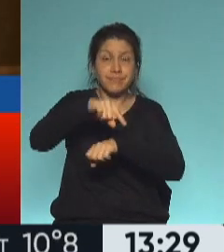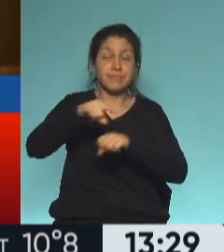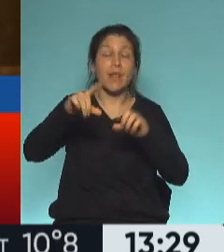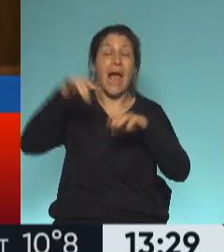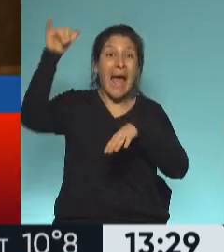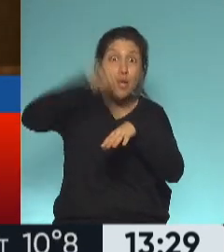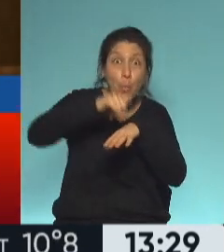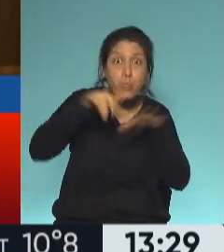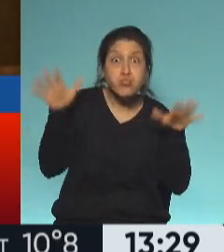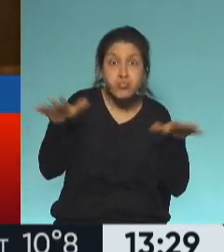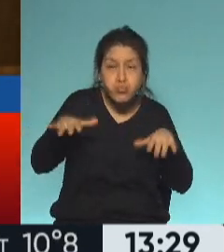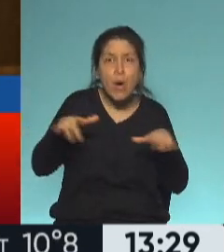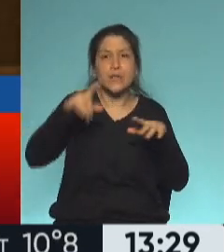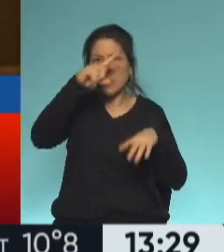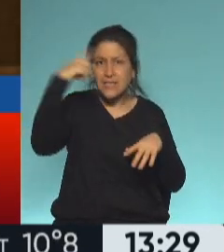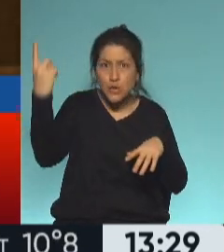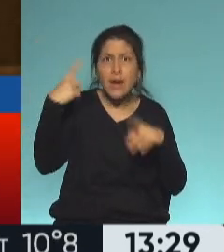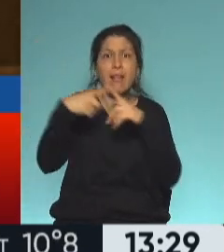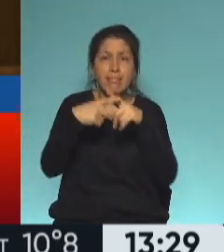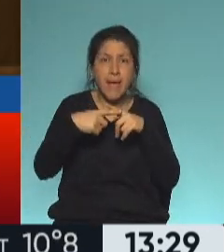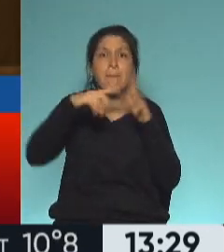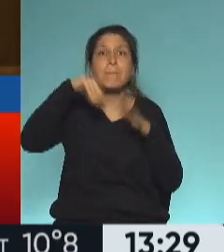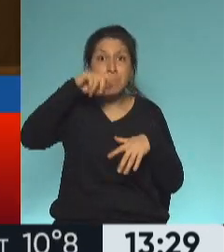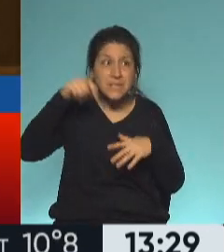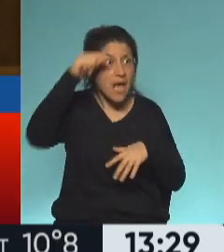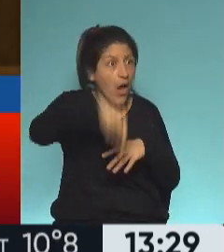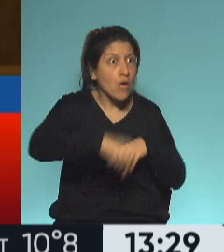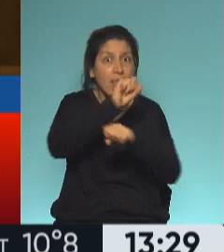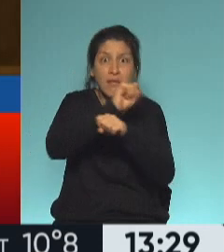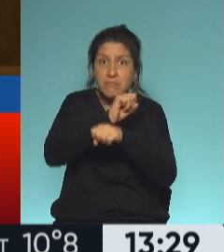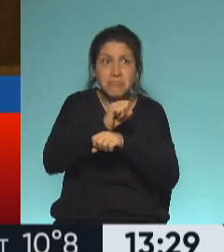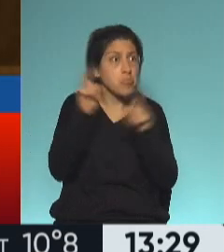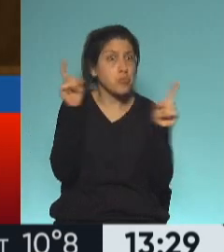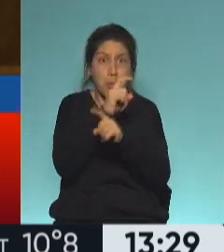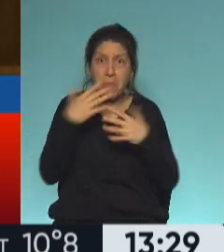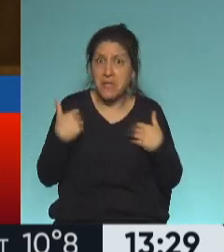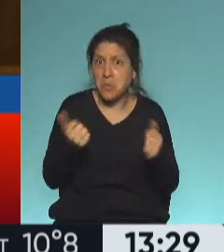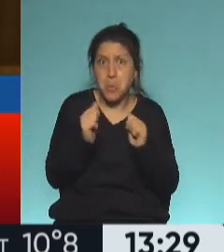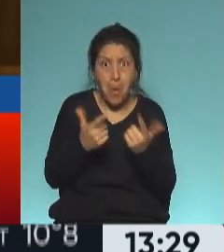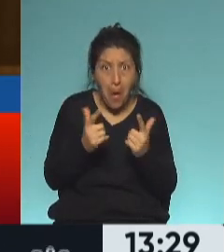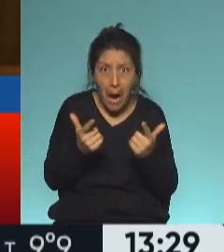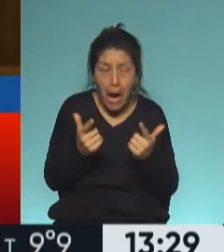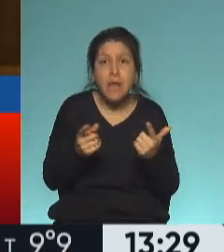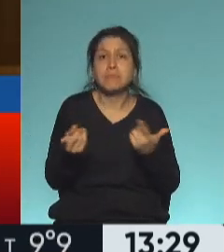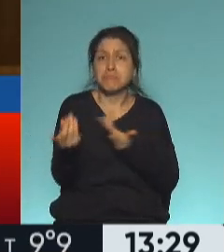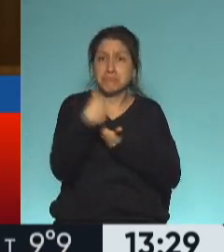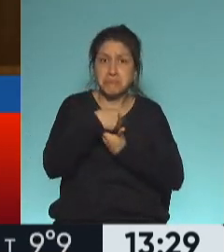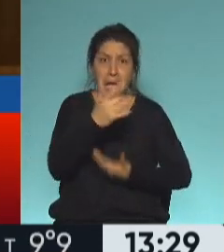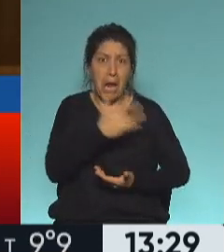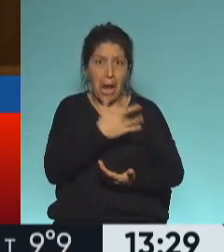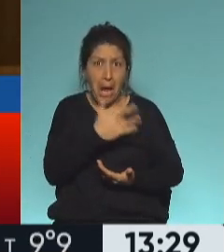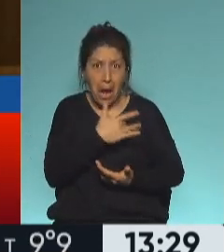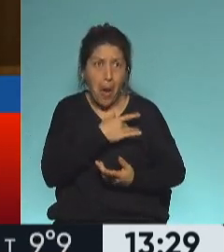нахожусь в СИЗО номер 1 города Минска. Могу заявить, что никаких проблем со здоровьем, в том числе с сердцем или с какими-либо другими органами, у меня